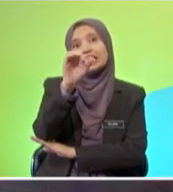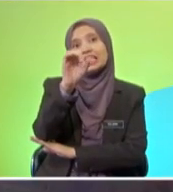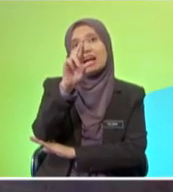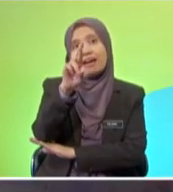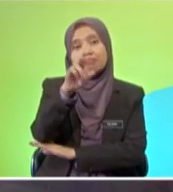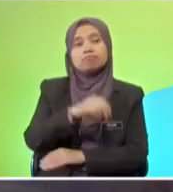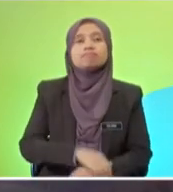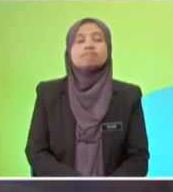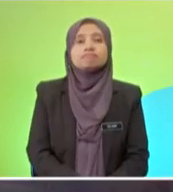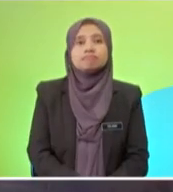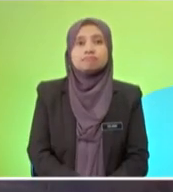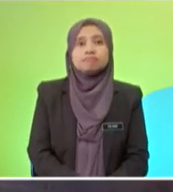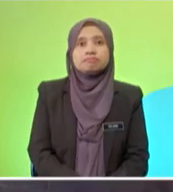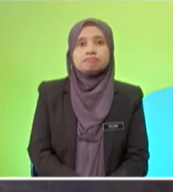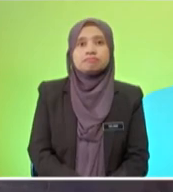betul